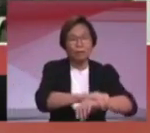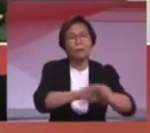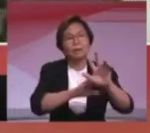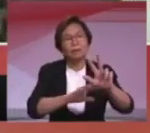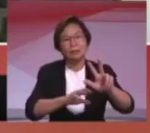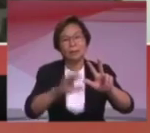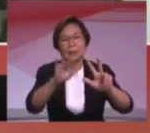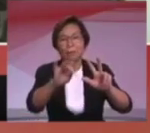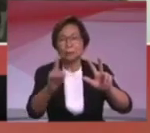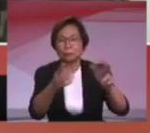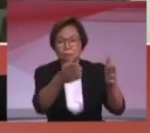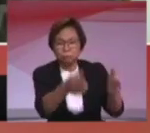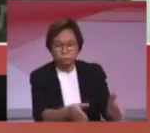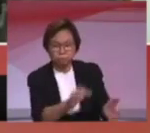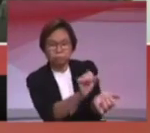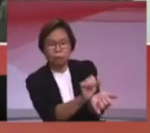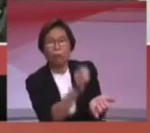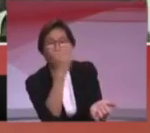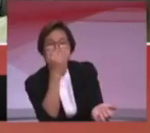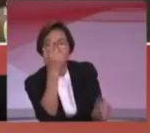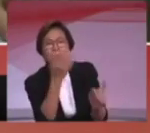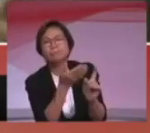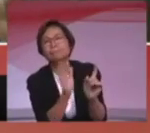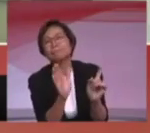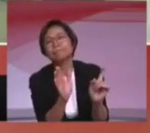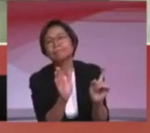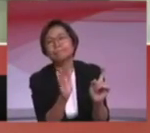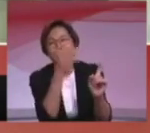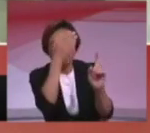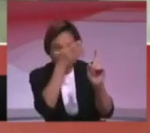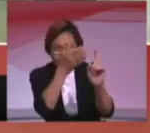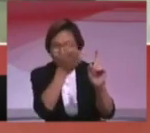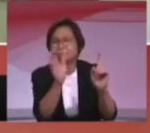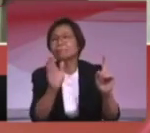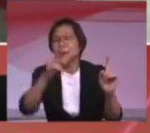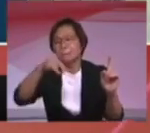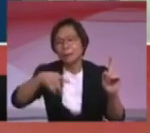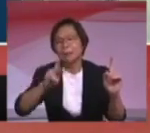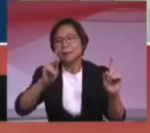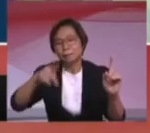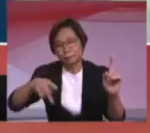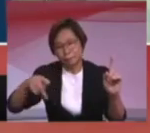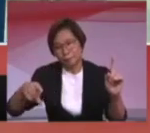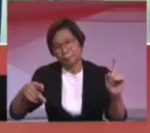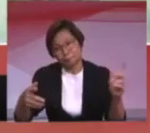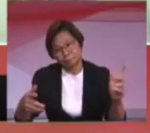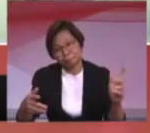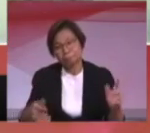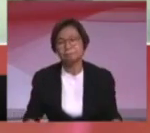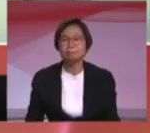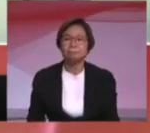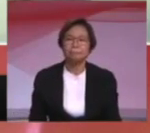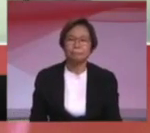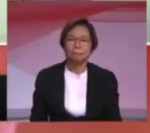381 individu di atas kesalahan engkar arahan PKPP. Daripada jumlah